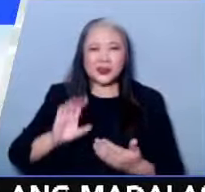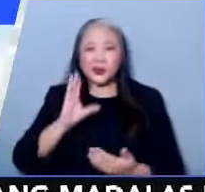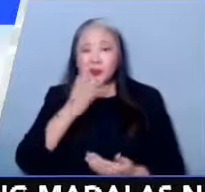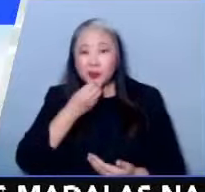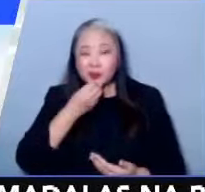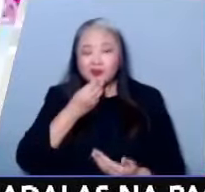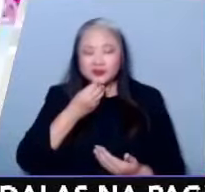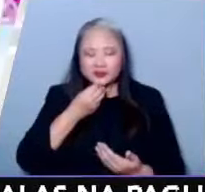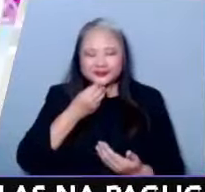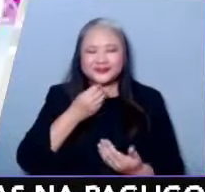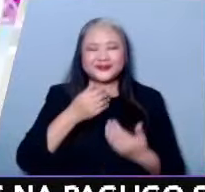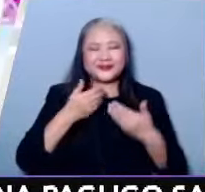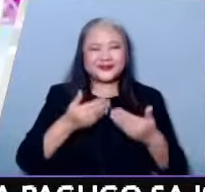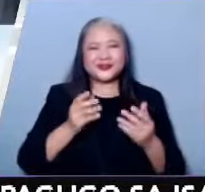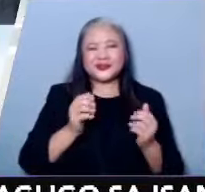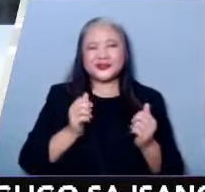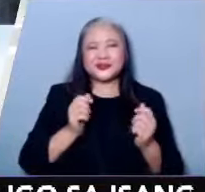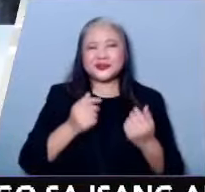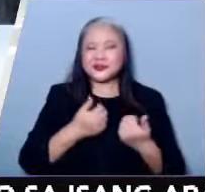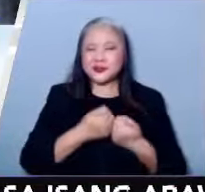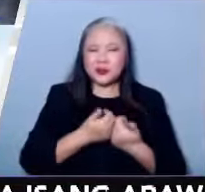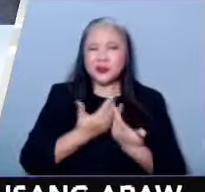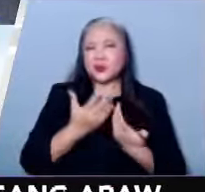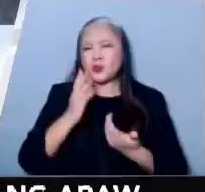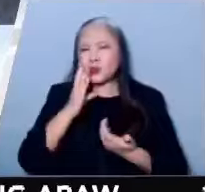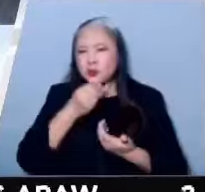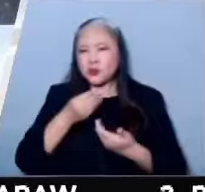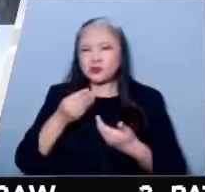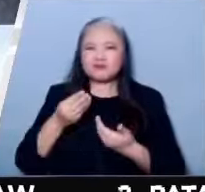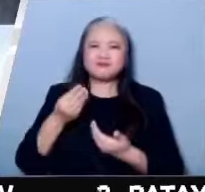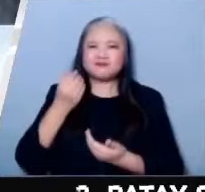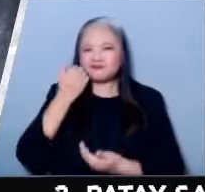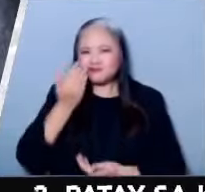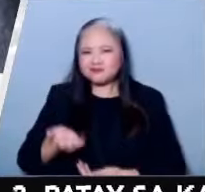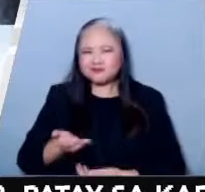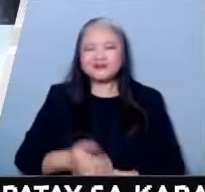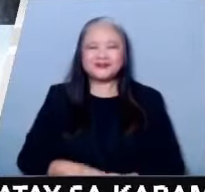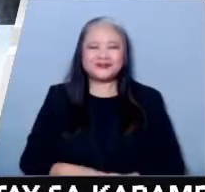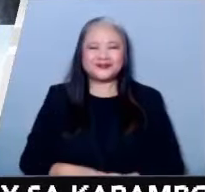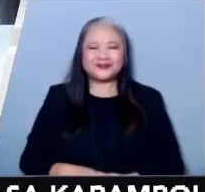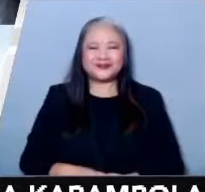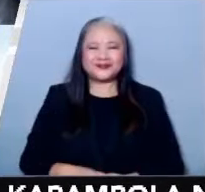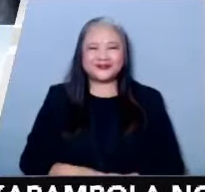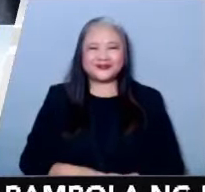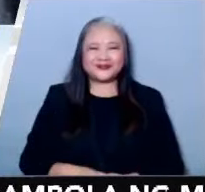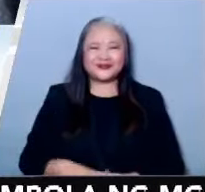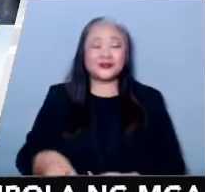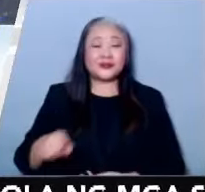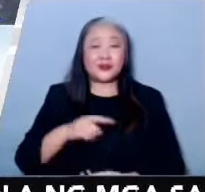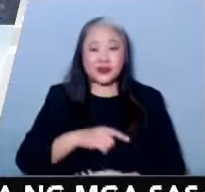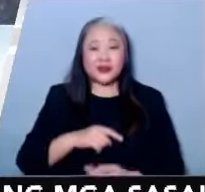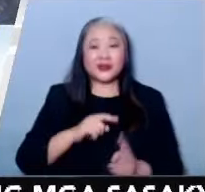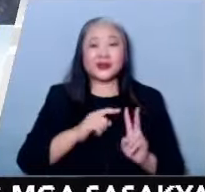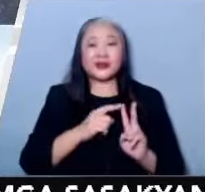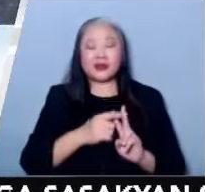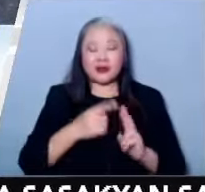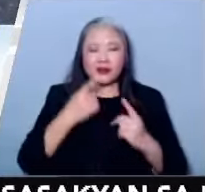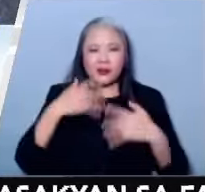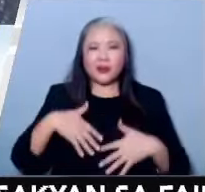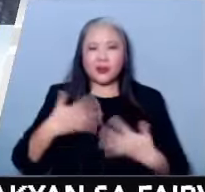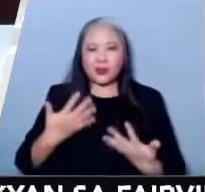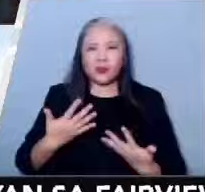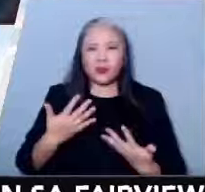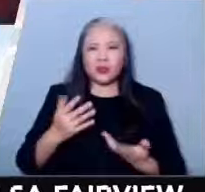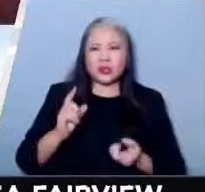ang mawawala sa storya. Sobrang ako, nagulat niya raw sina Elle at Christopher na marami ang nagsiship sa characters nilang sina